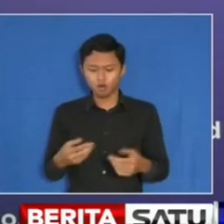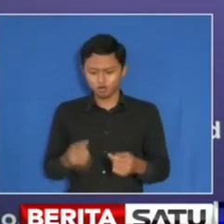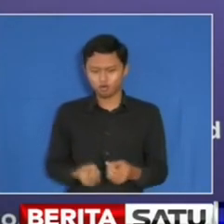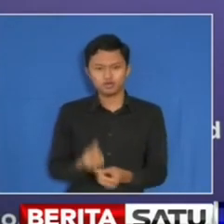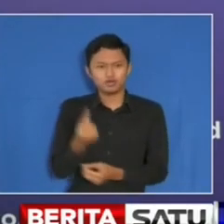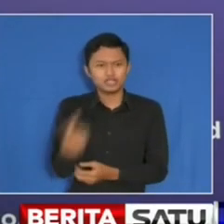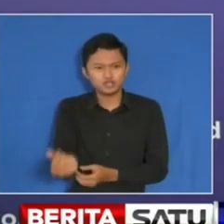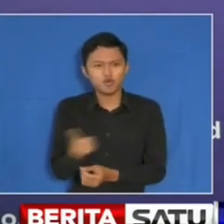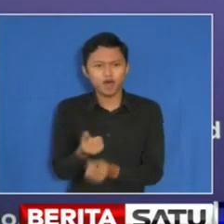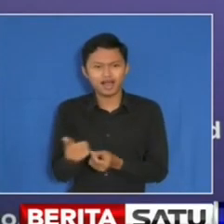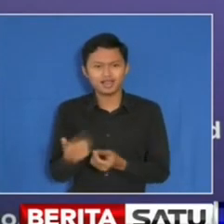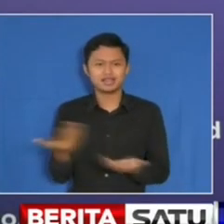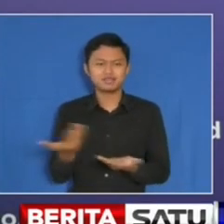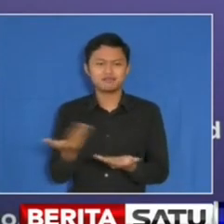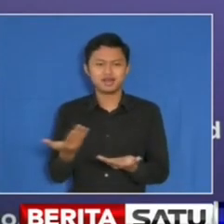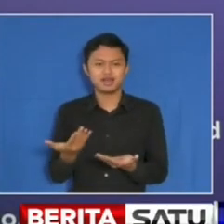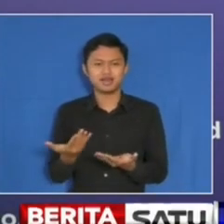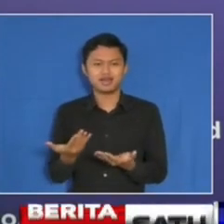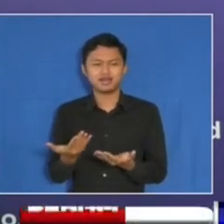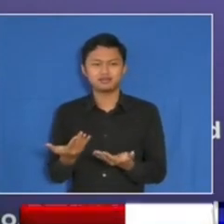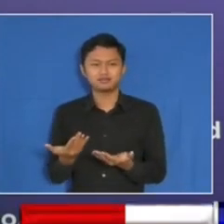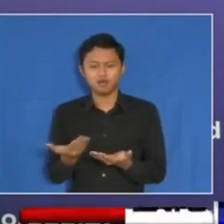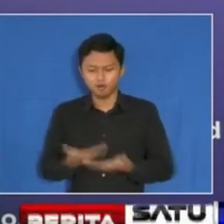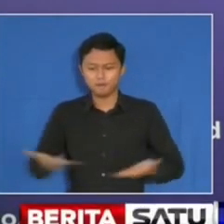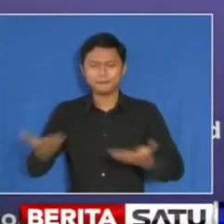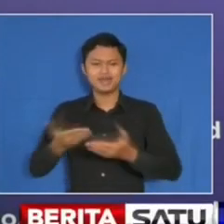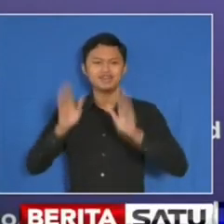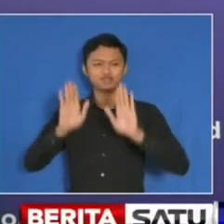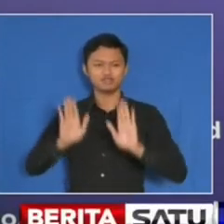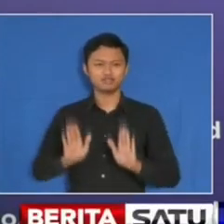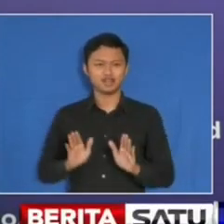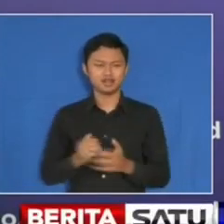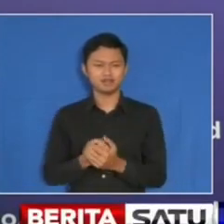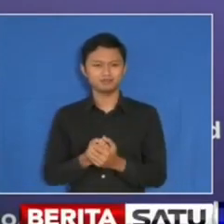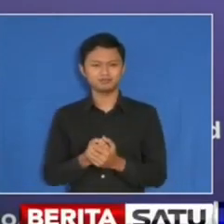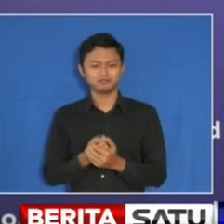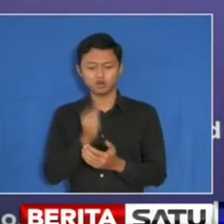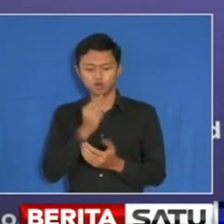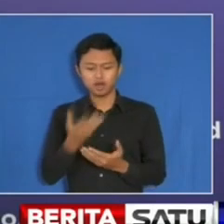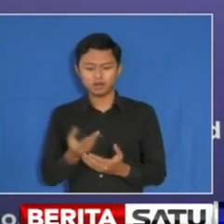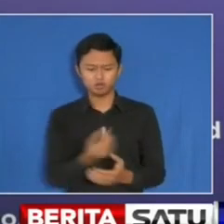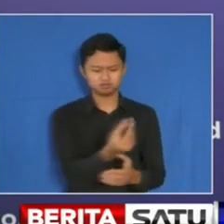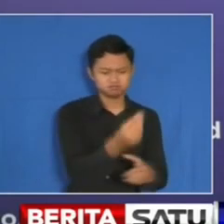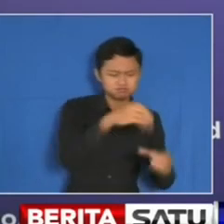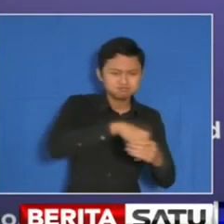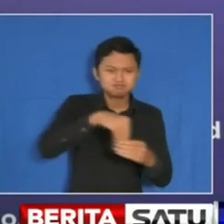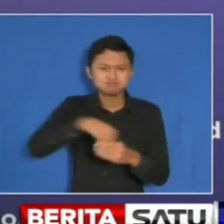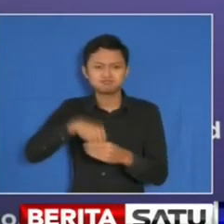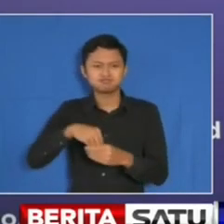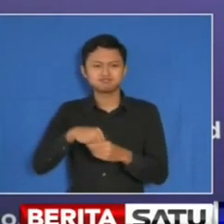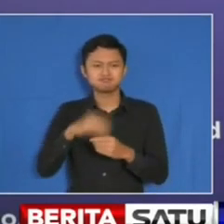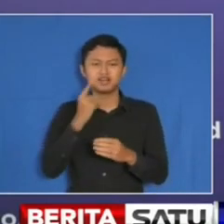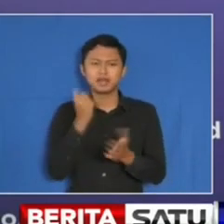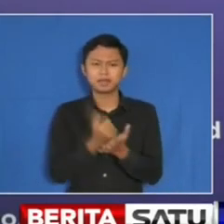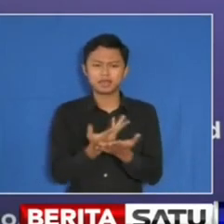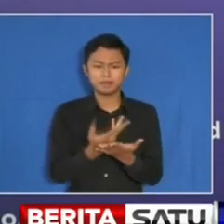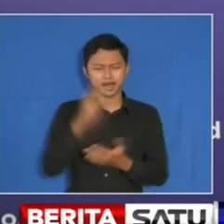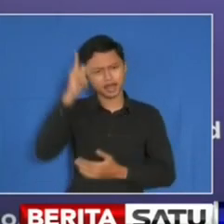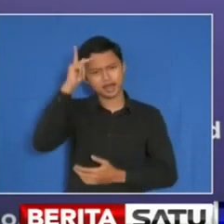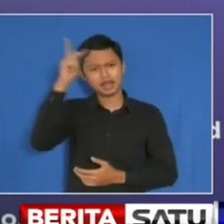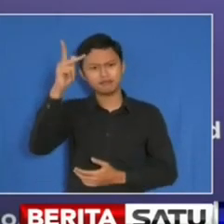diperdagangkan melalui media sosial sehingga bisa menjadi sumber pemasukan. Jadi dengan kekuatan kreativitas kita